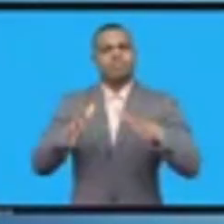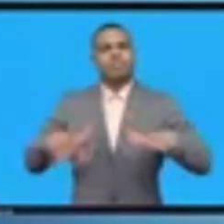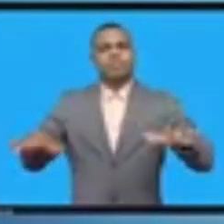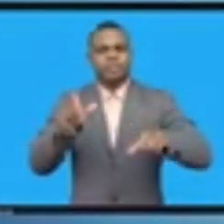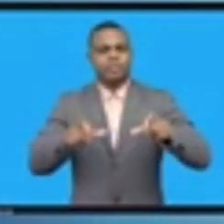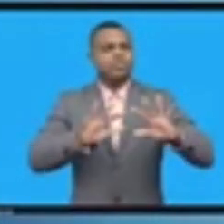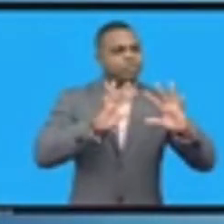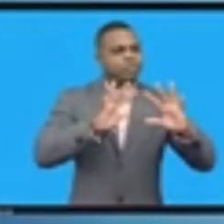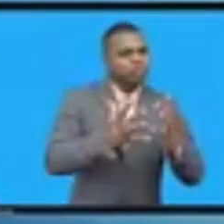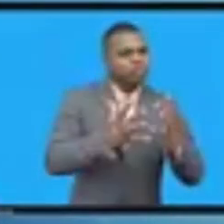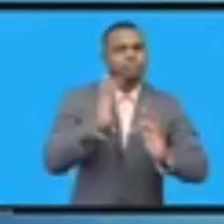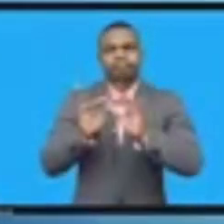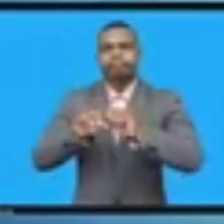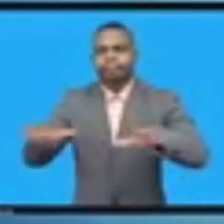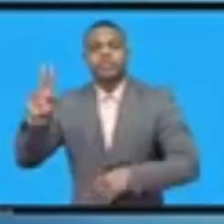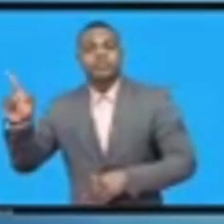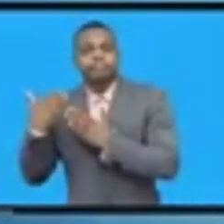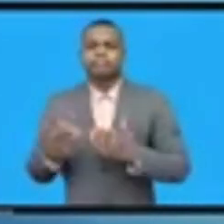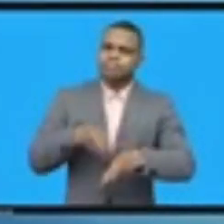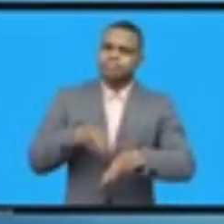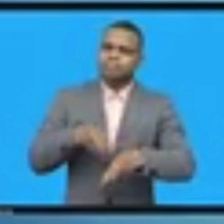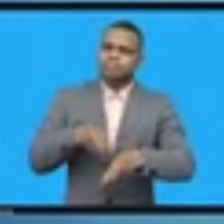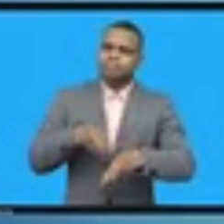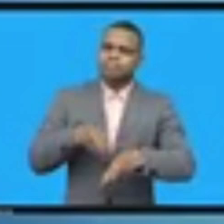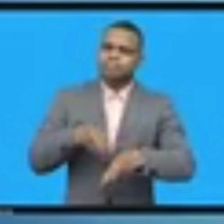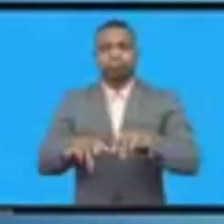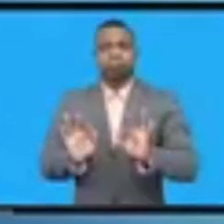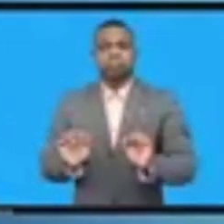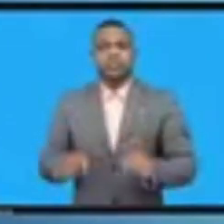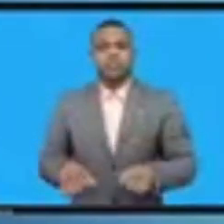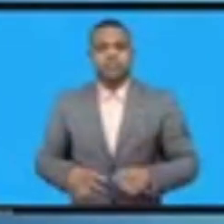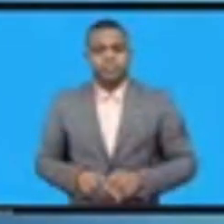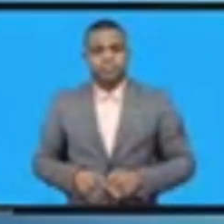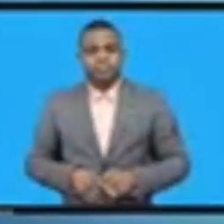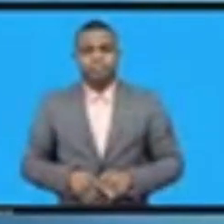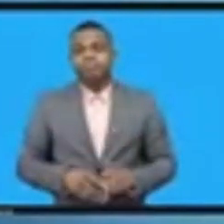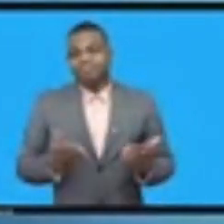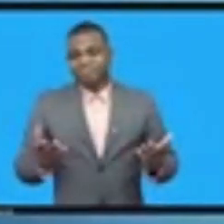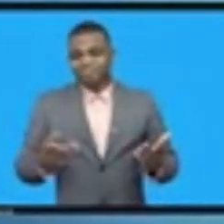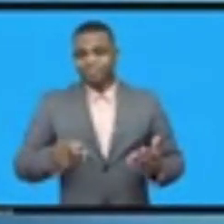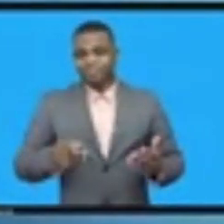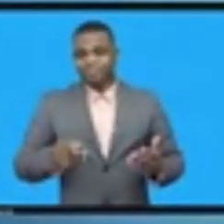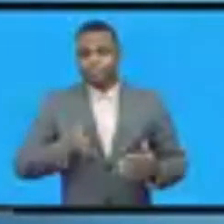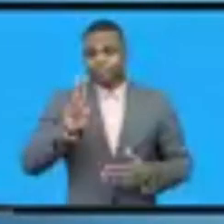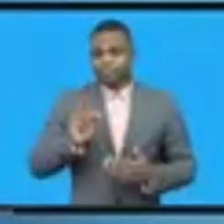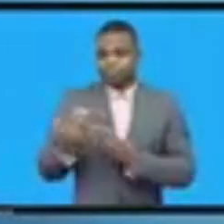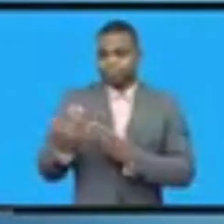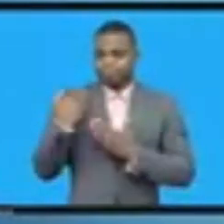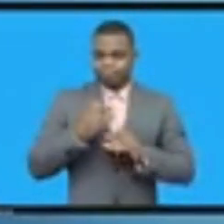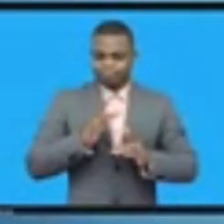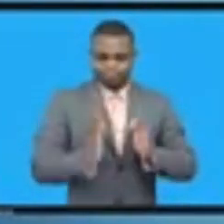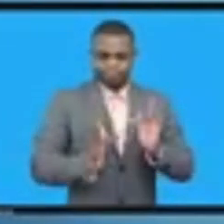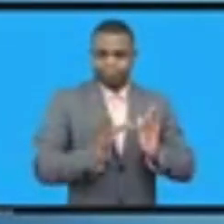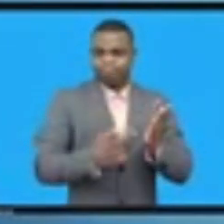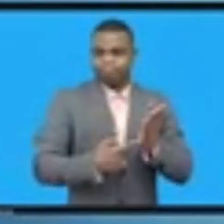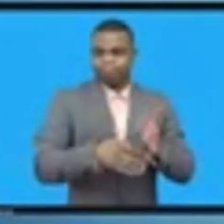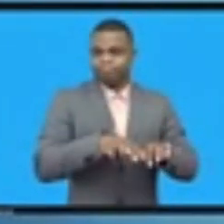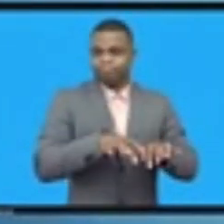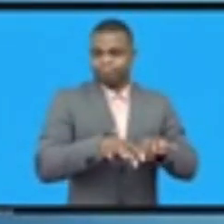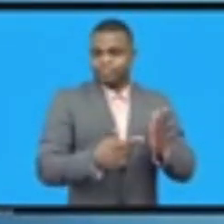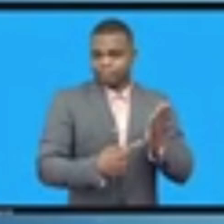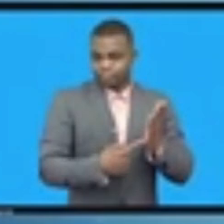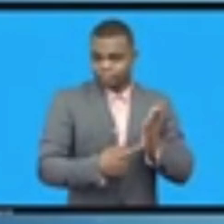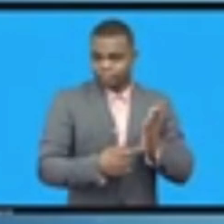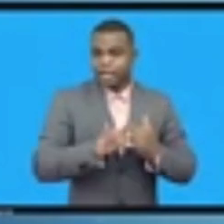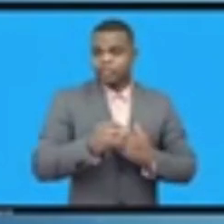国的关于数字化发展的一个机构。那么我们是使全球各个国家的政府还有私营部门